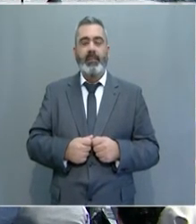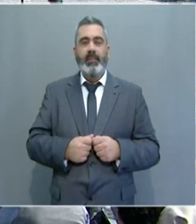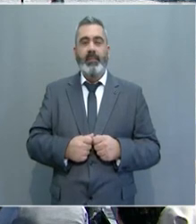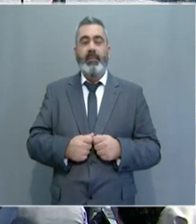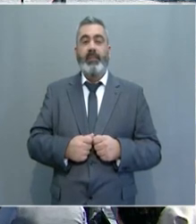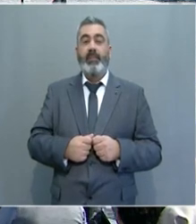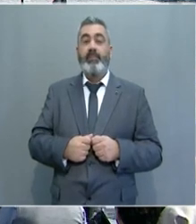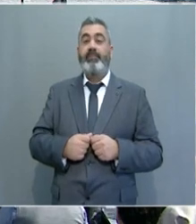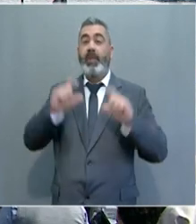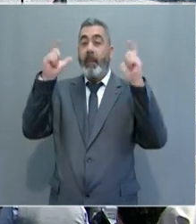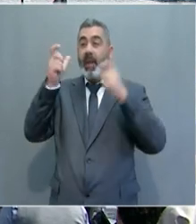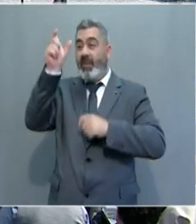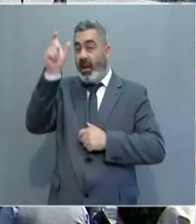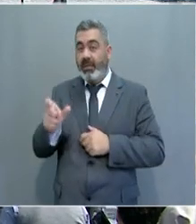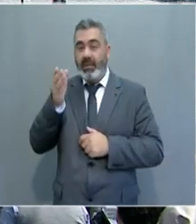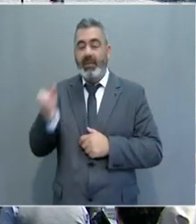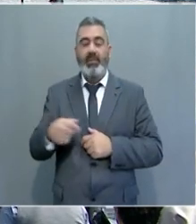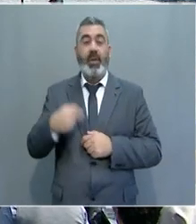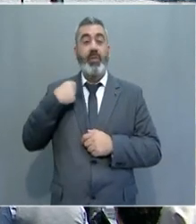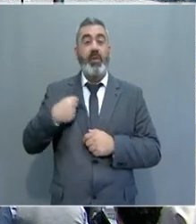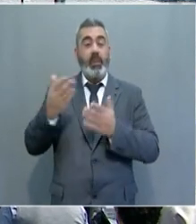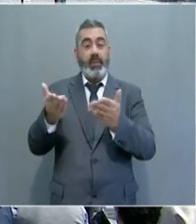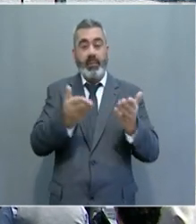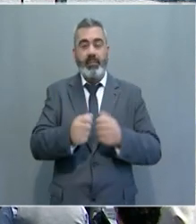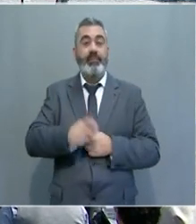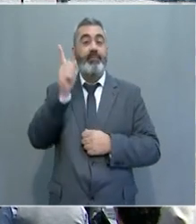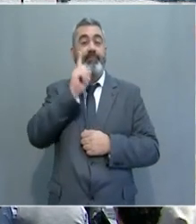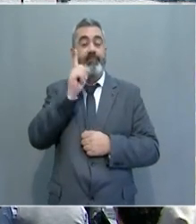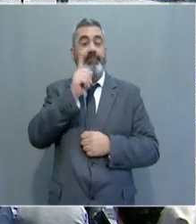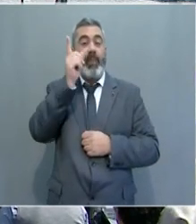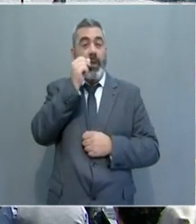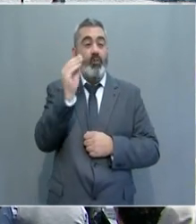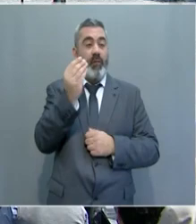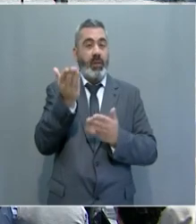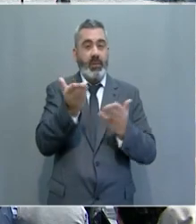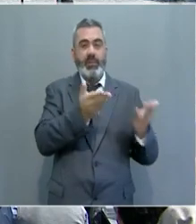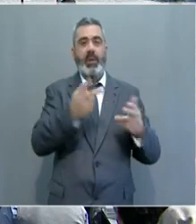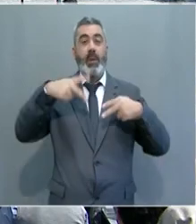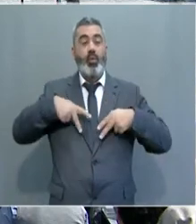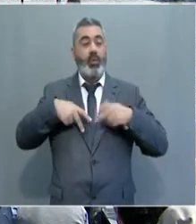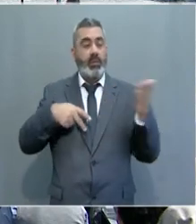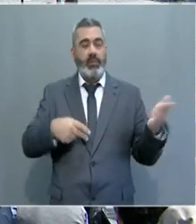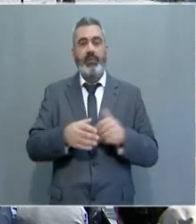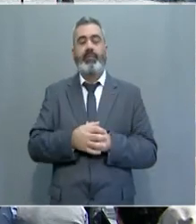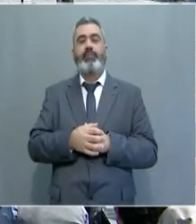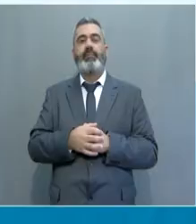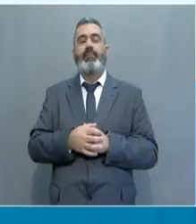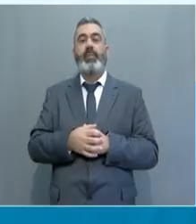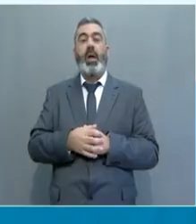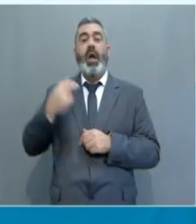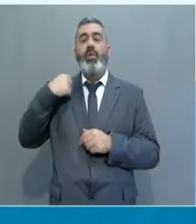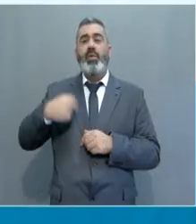Κύριε Περιφερειάρχα, κύριοι Δήμαρχοι, κυρία και κύριοι βουλευτές, κύριοι Υπουργοί, αγαπητά στελέχη της